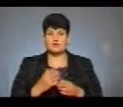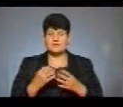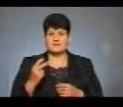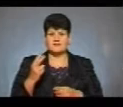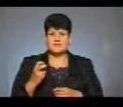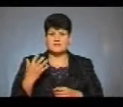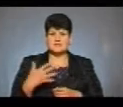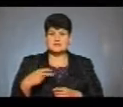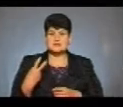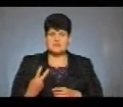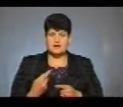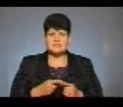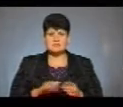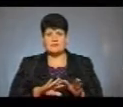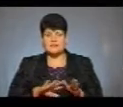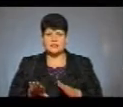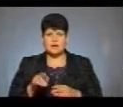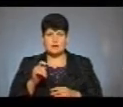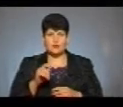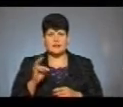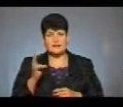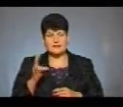Це коли ми відкидаємо неділі і ці вихідні дні.